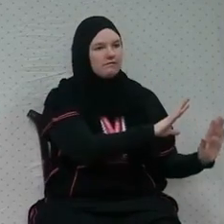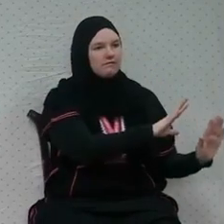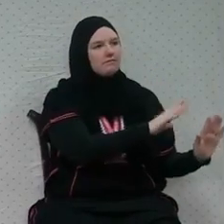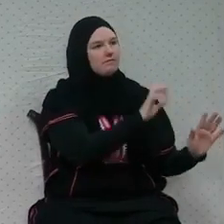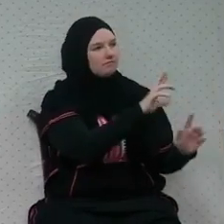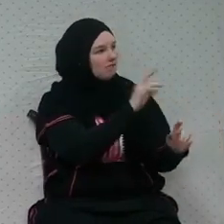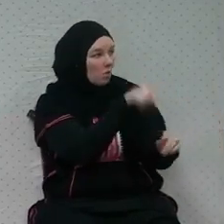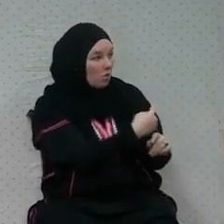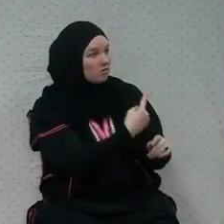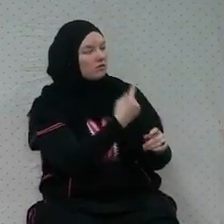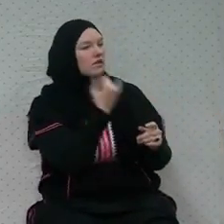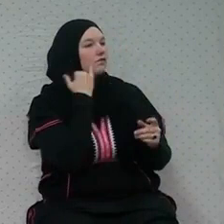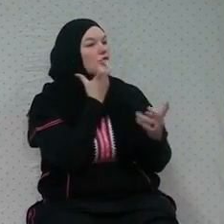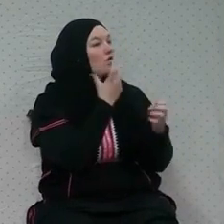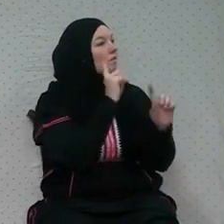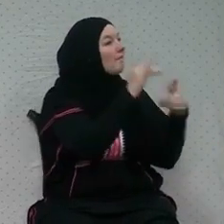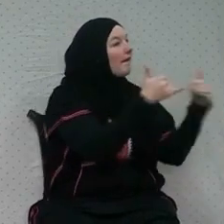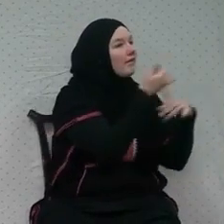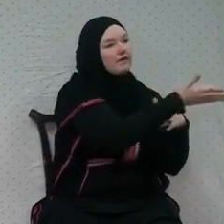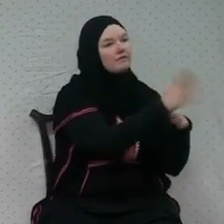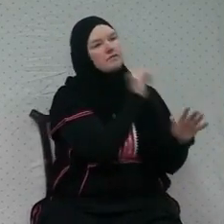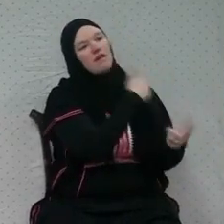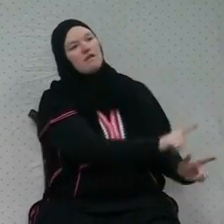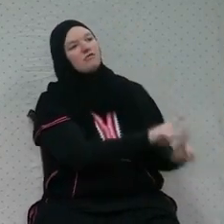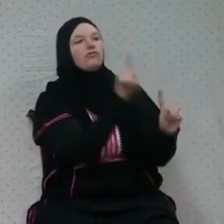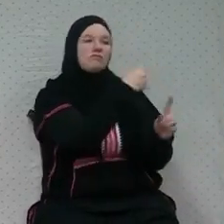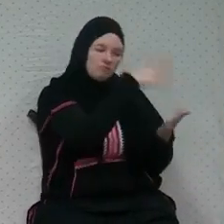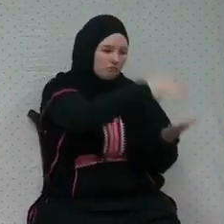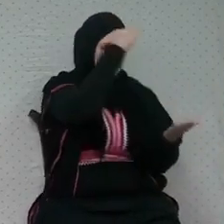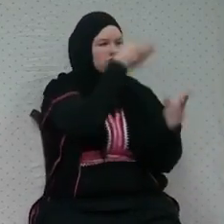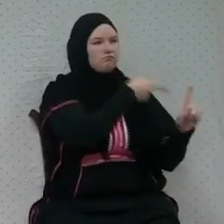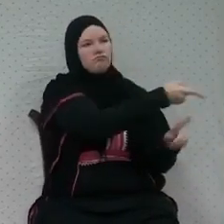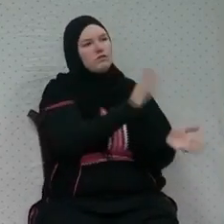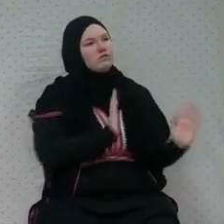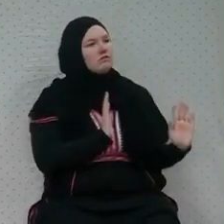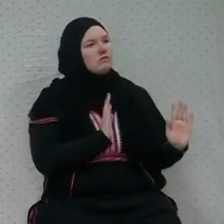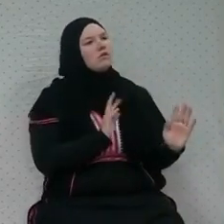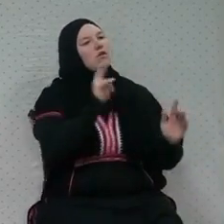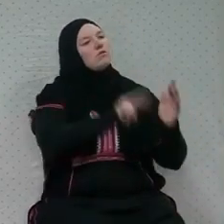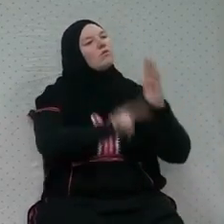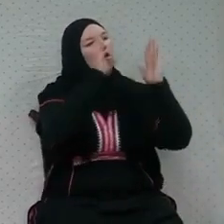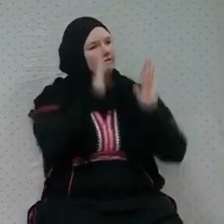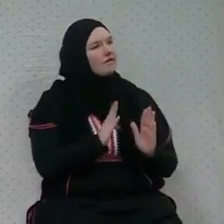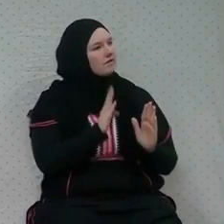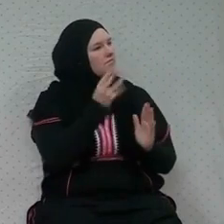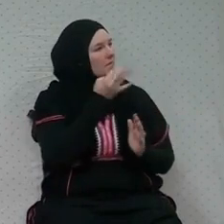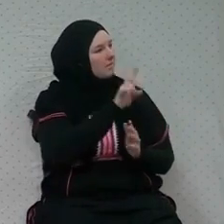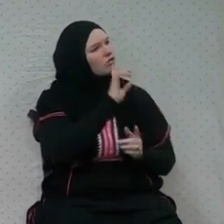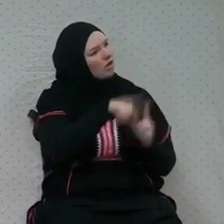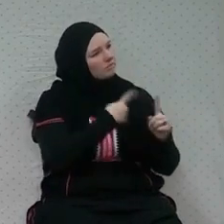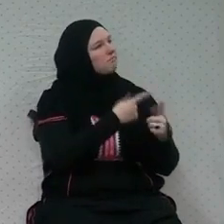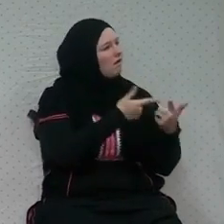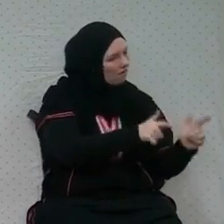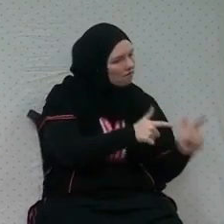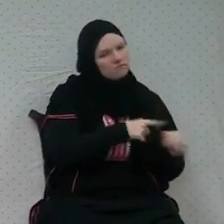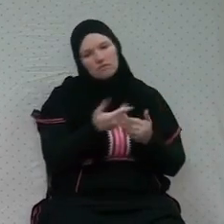say, as in the hadith, the Prophet ﷺ speaks about what is haram and what's halal